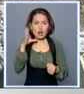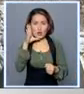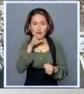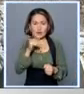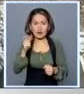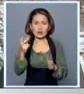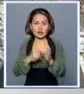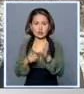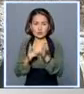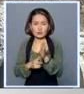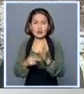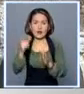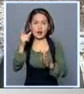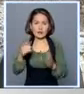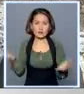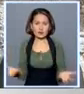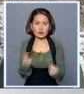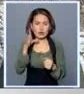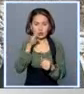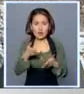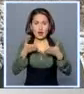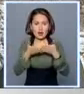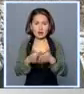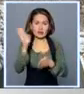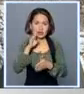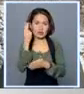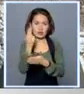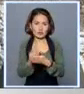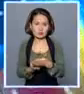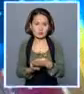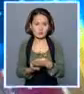тұрып қалған балықшылардың қайықтары ғана қалған, төтенше жағдайлар болып жатқан жоқ.